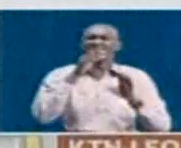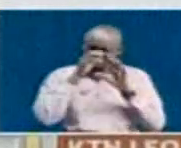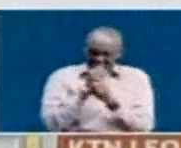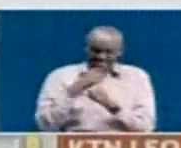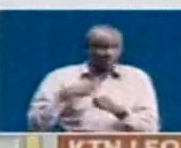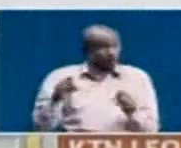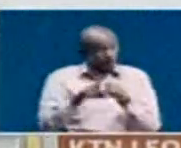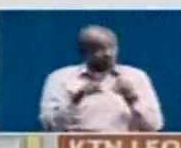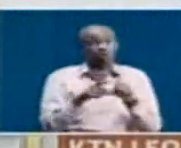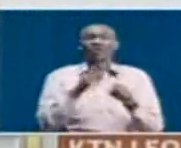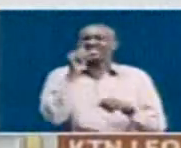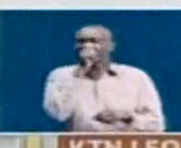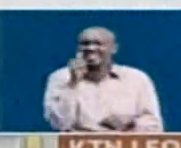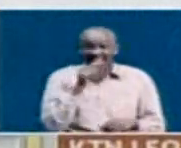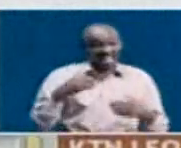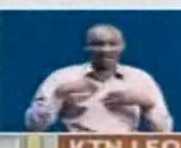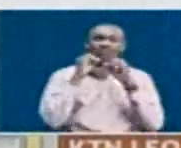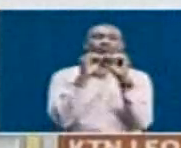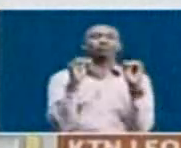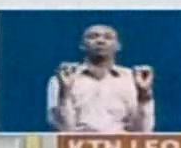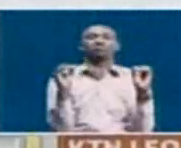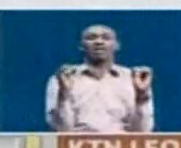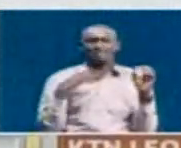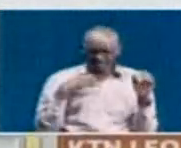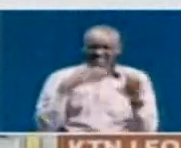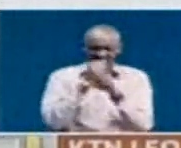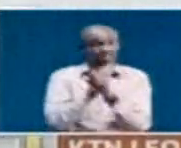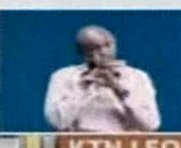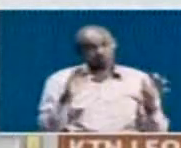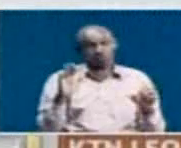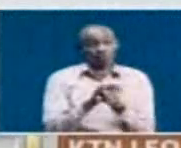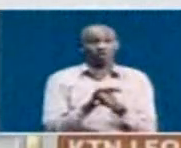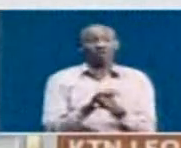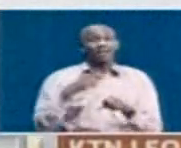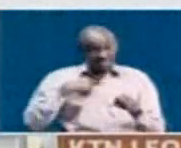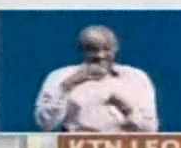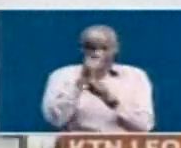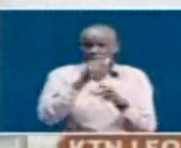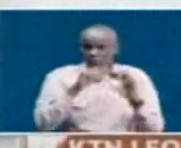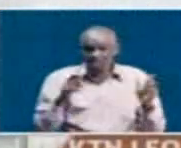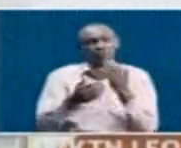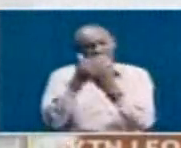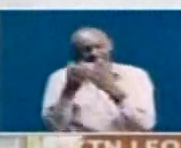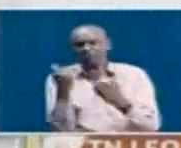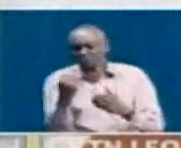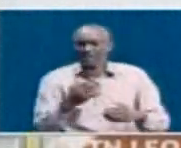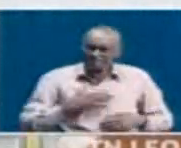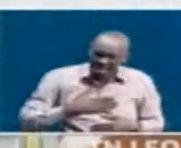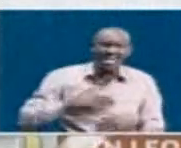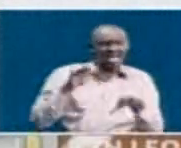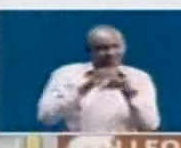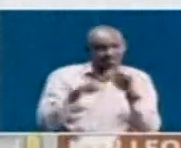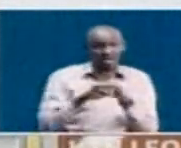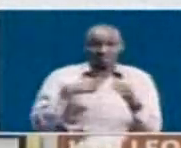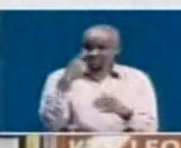kwamba hatuna siri tena. Ile ndo ndoa. Kwamba nakuaminia kabisa na kwa sababu nakuaminia wewe ndo mlezi, wewe ndo mama watoto wangu, basi na kwa